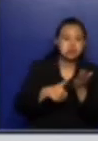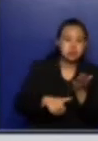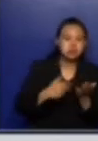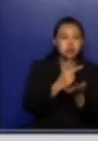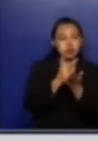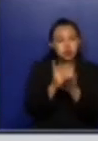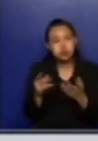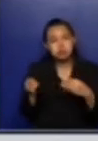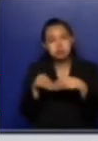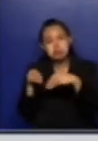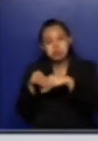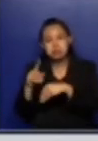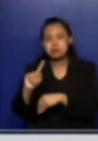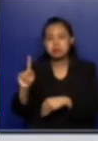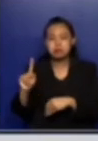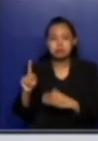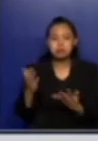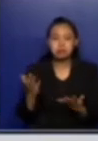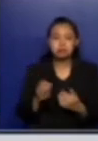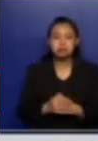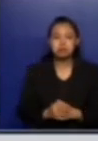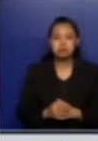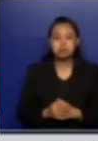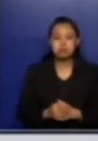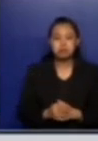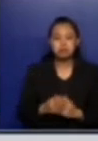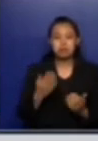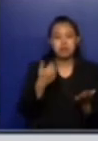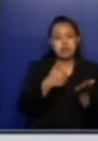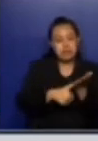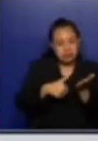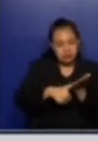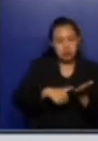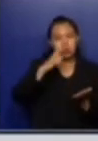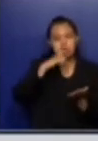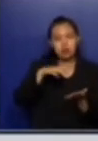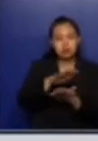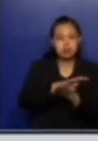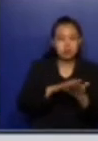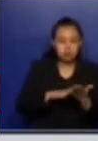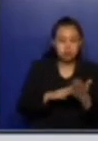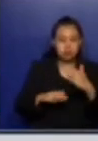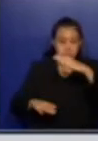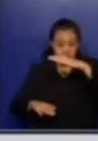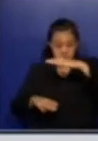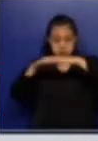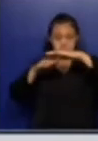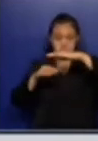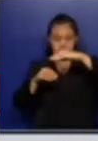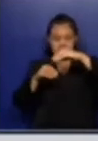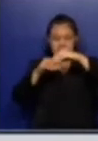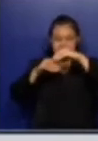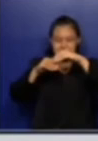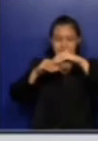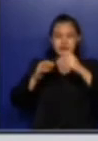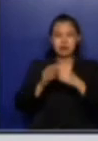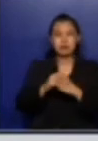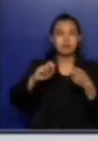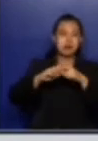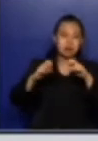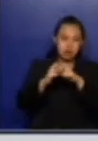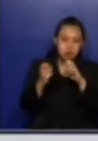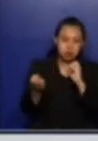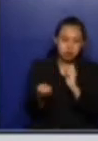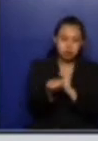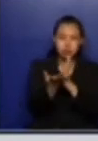ครับอย่างที่ทราบนะครับว่าหนี้สินของประเทศเรานั้นนะครับเกือบเต็มเพดานจะสร้างปัญหานะ